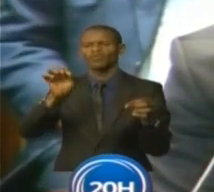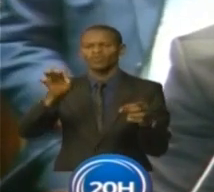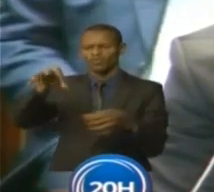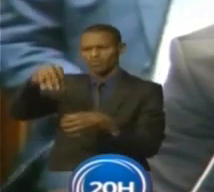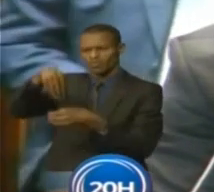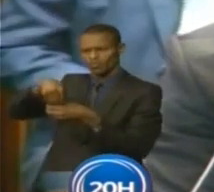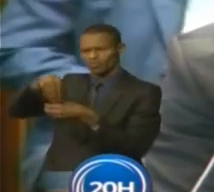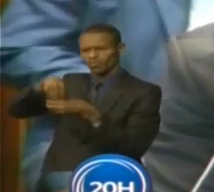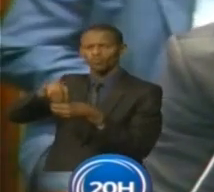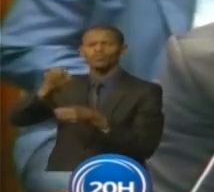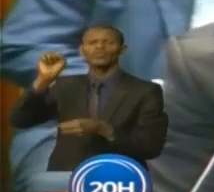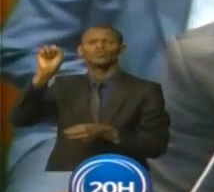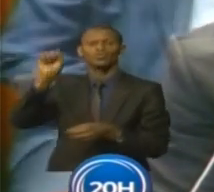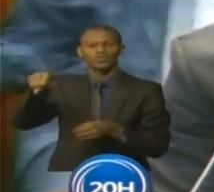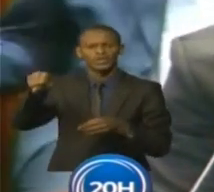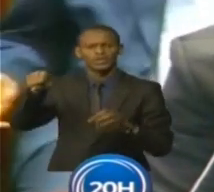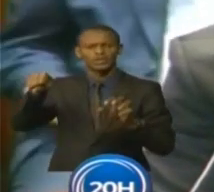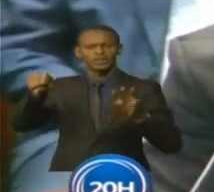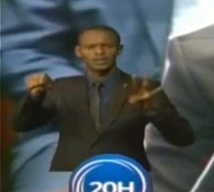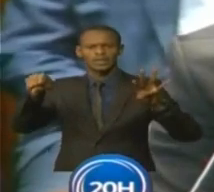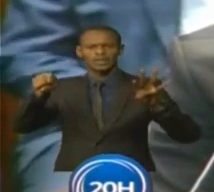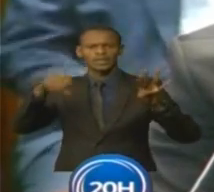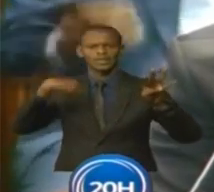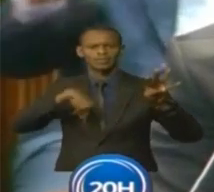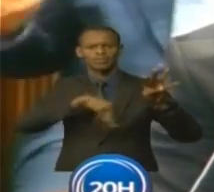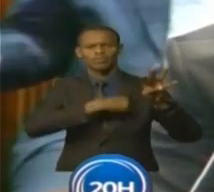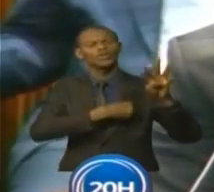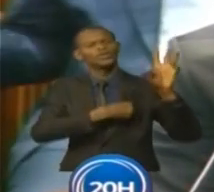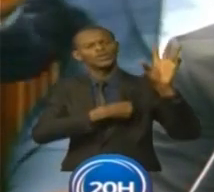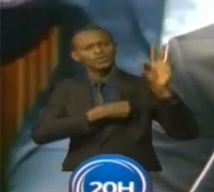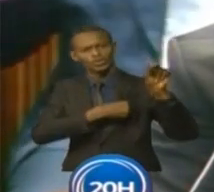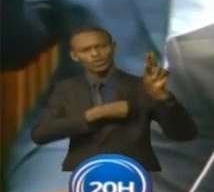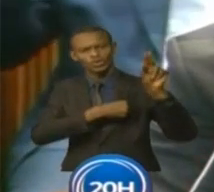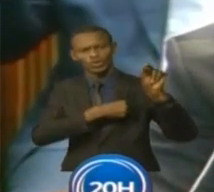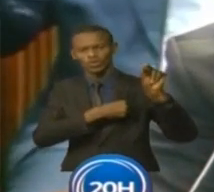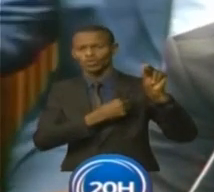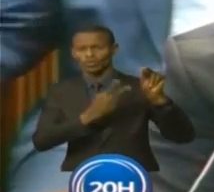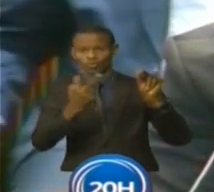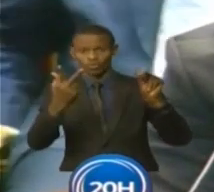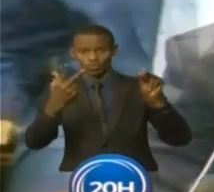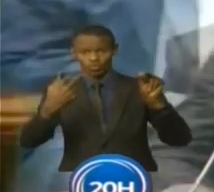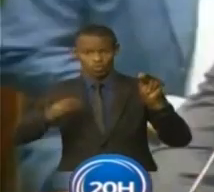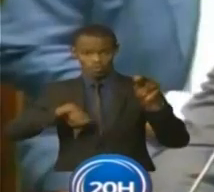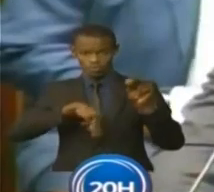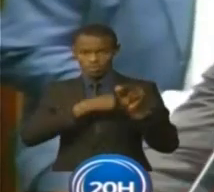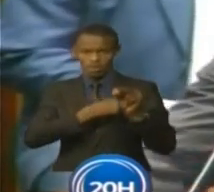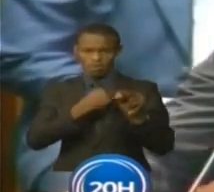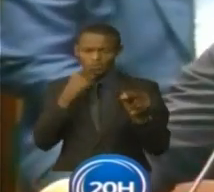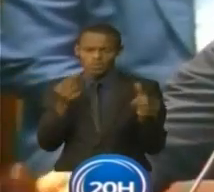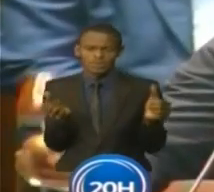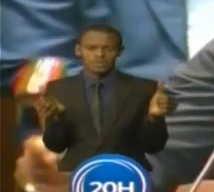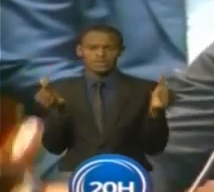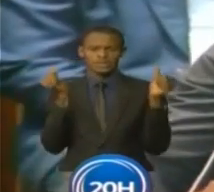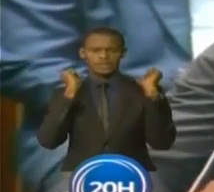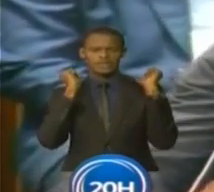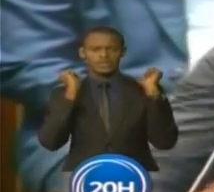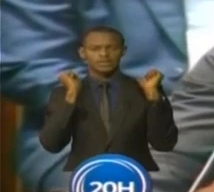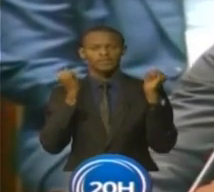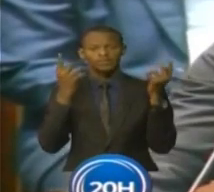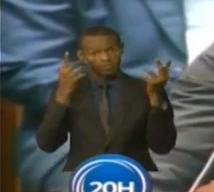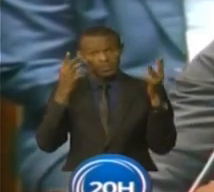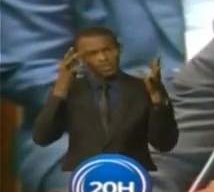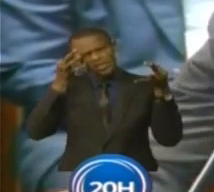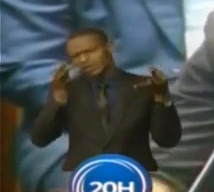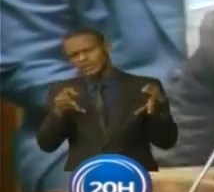membres ont voté non, 3 membres ont voté abstention. En conséquence,